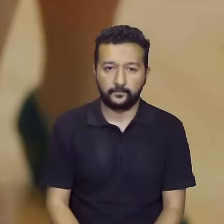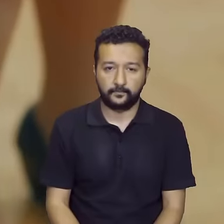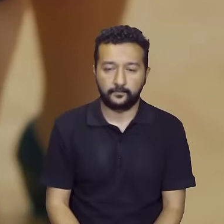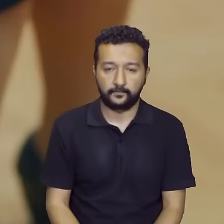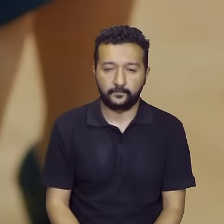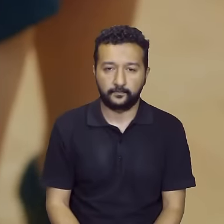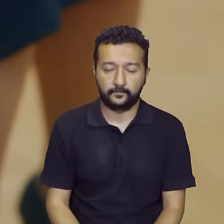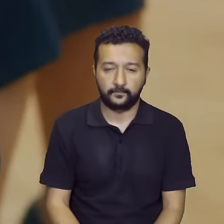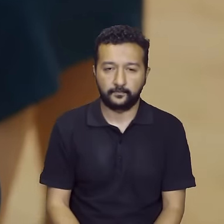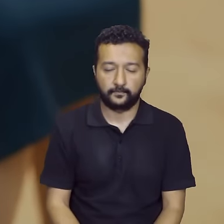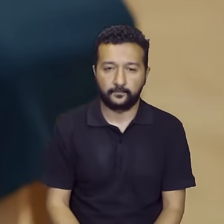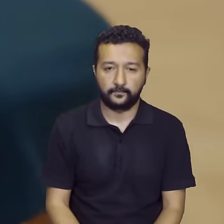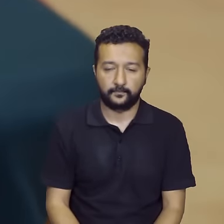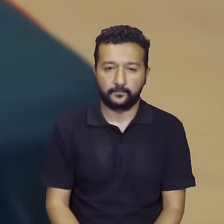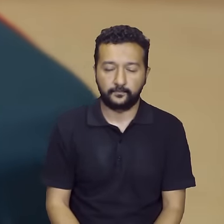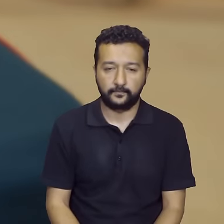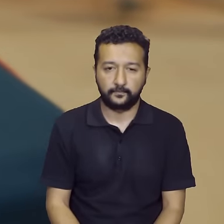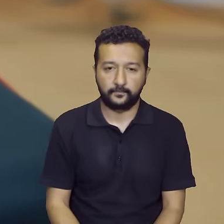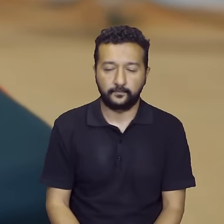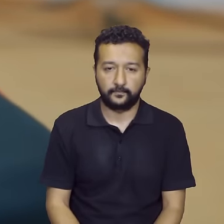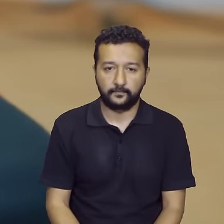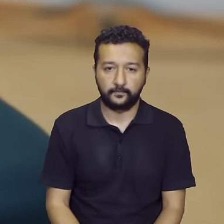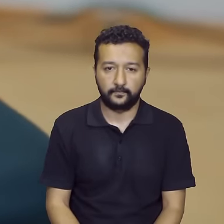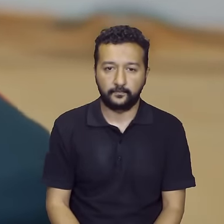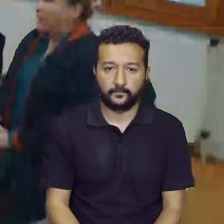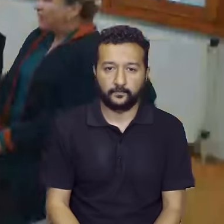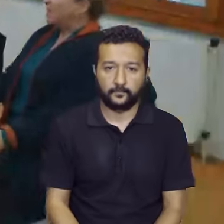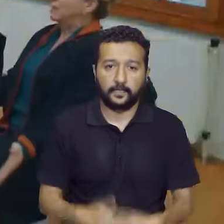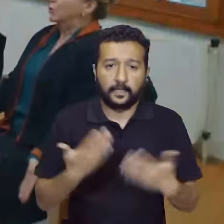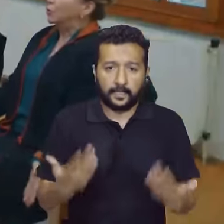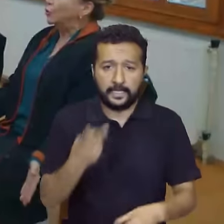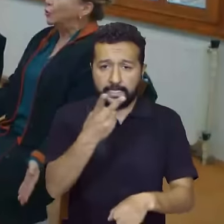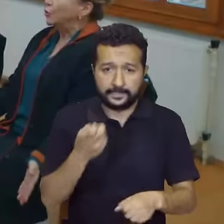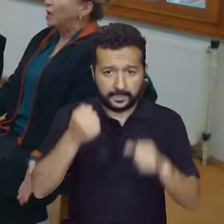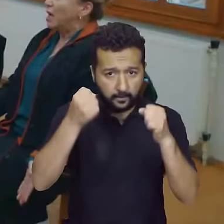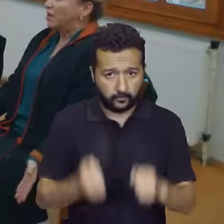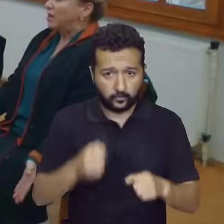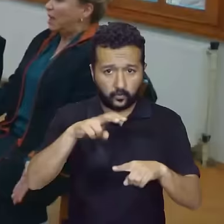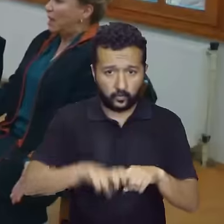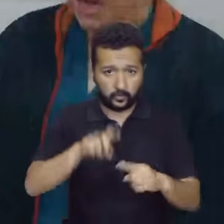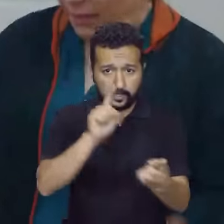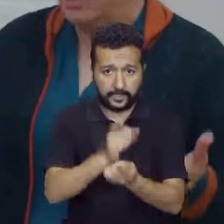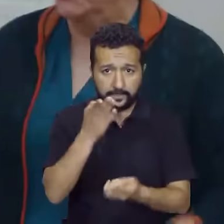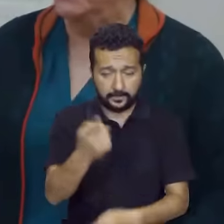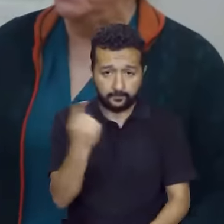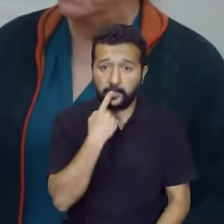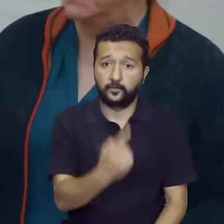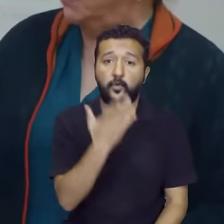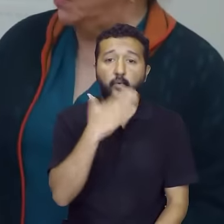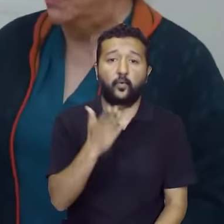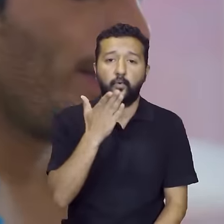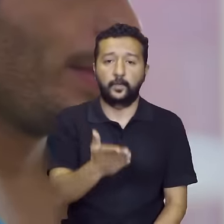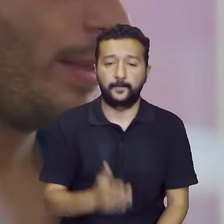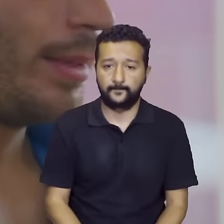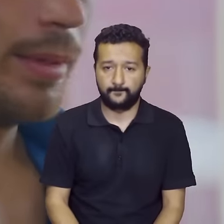oynatırken Adile önünde birleştirdiği ellerinin baş parmaklarını birbiri içinde çeviriyor. 2 saattir oturttunuz karşınıza. Hay bir şey söylediğiniz